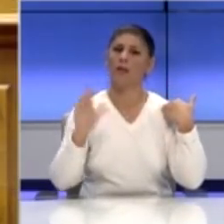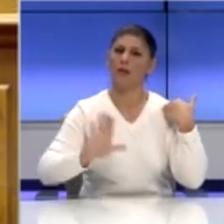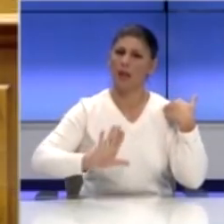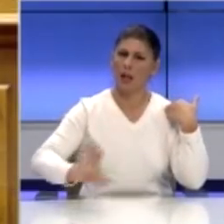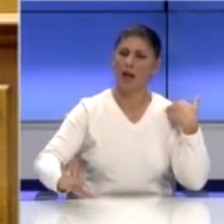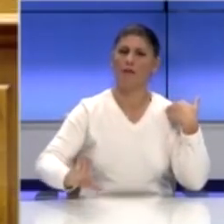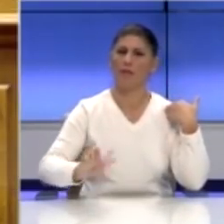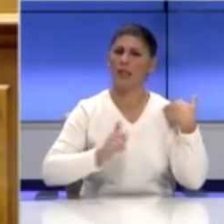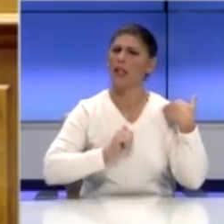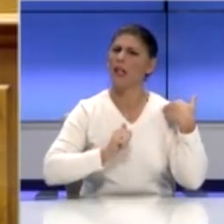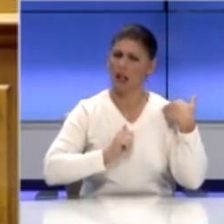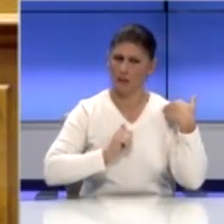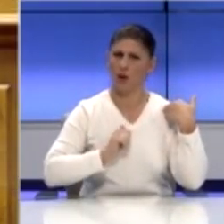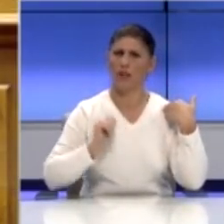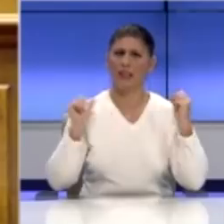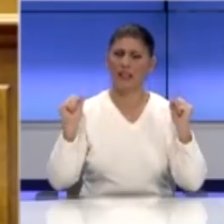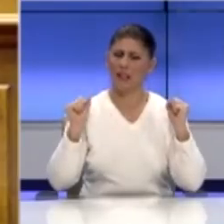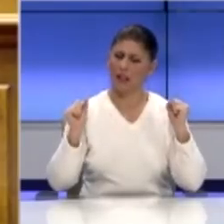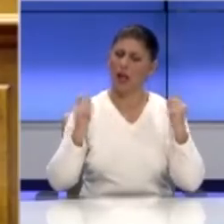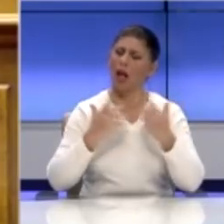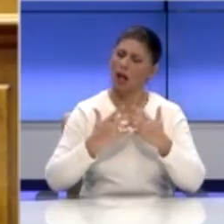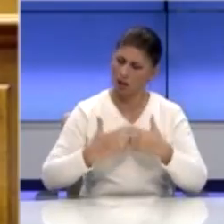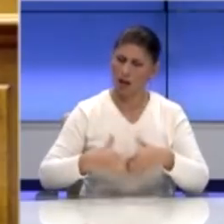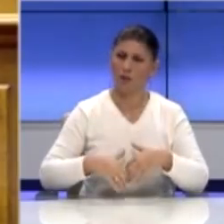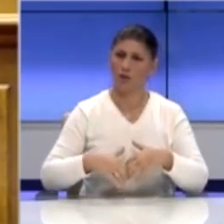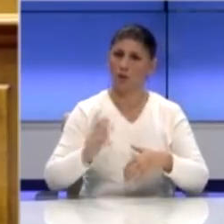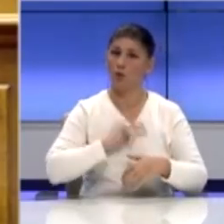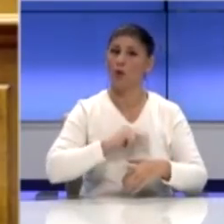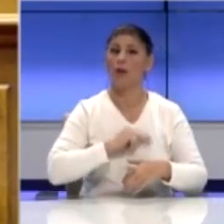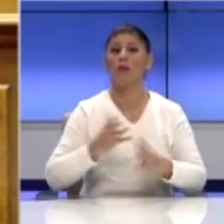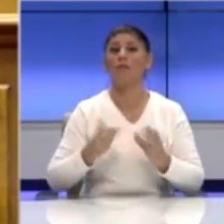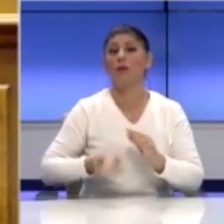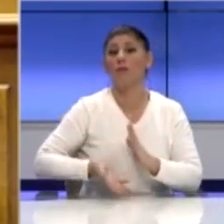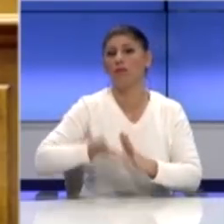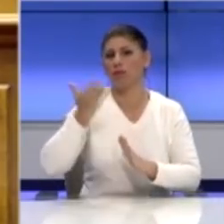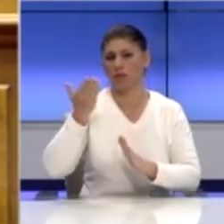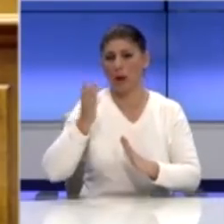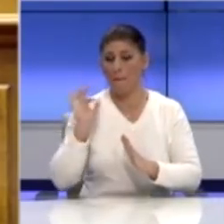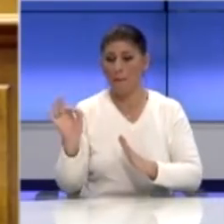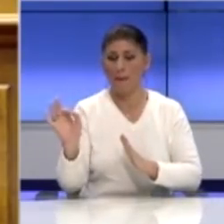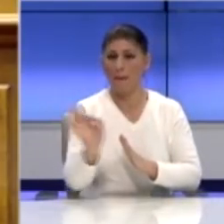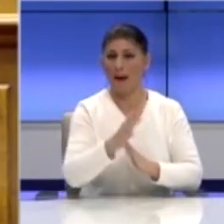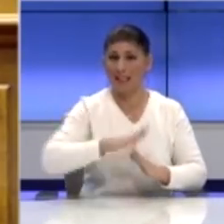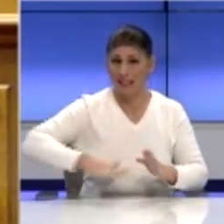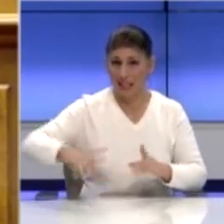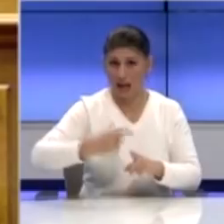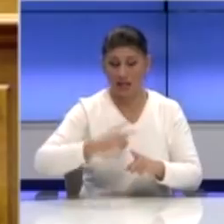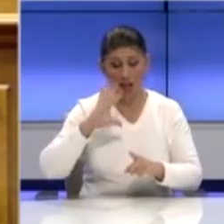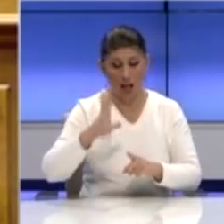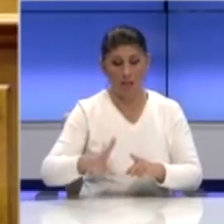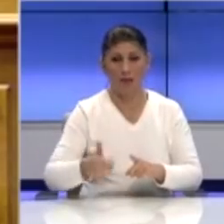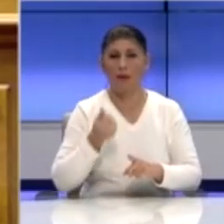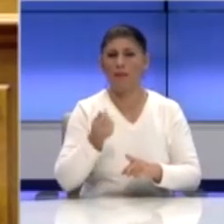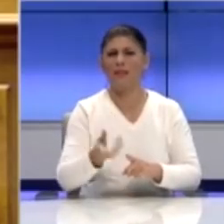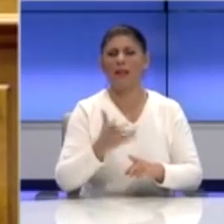αφήνει την ιδιωτική να λειτουργεί, όπου το κέρδος είναι βέβαια πολύ ψηλό. Η πανδημία στη χώρα μας, όπου καθημερινά